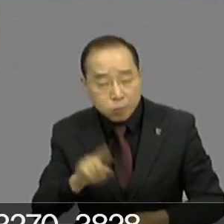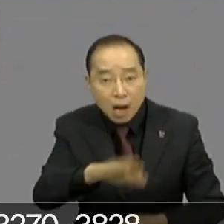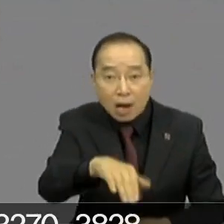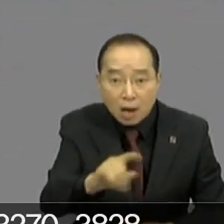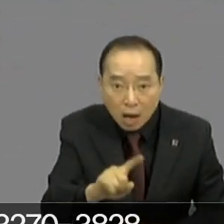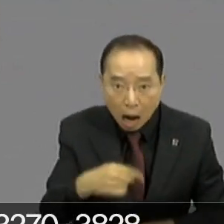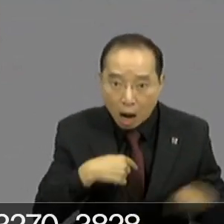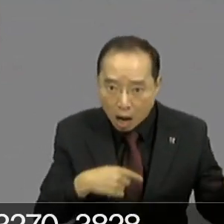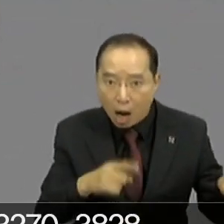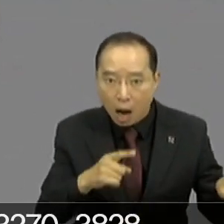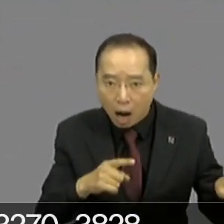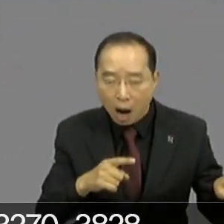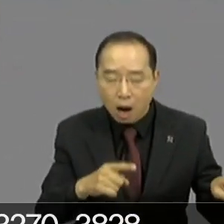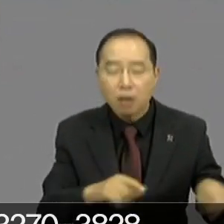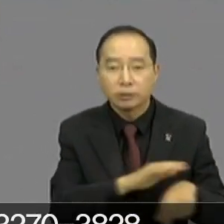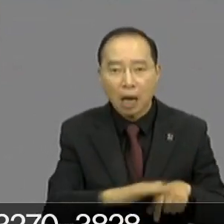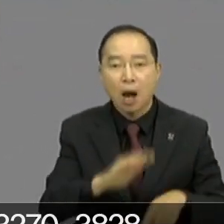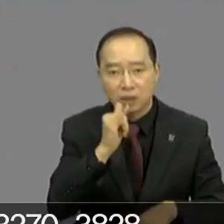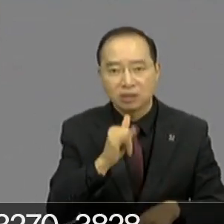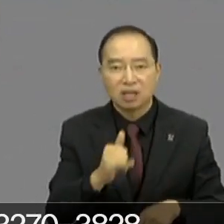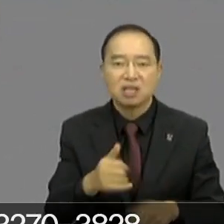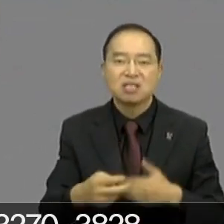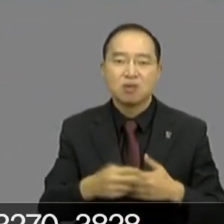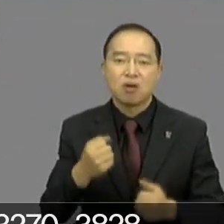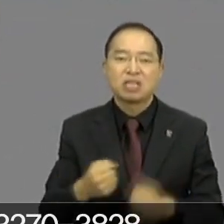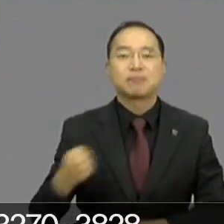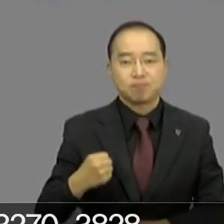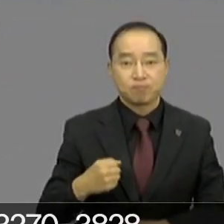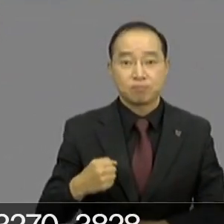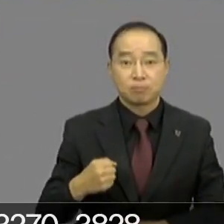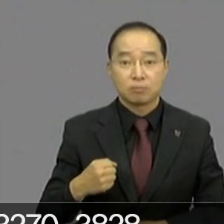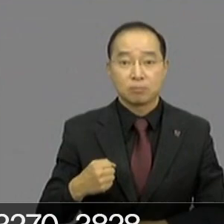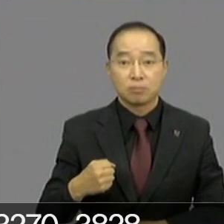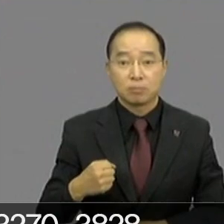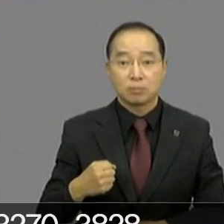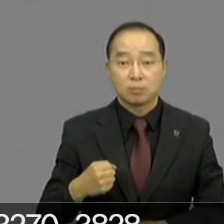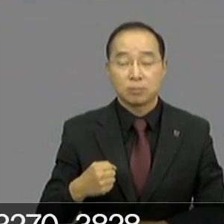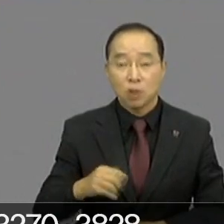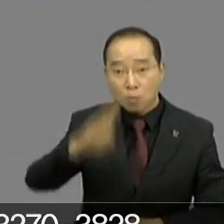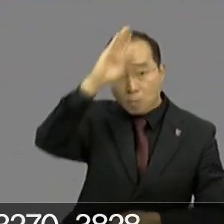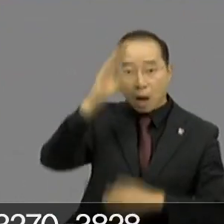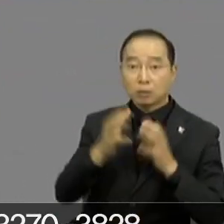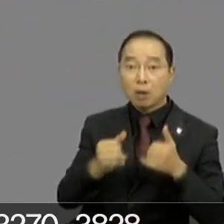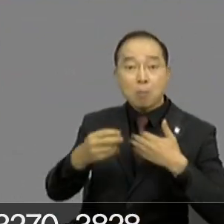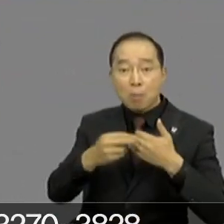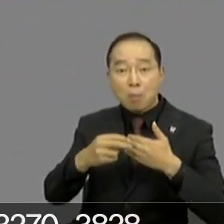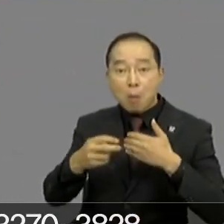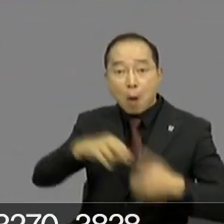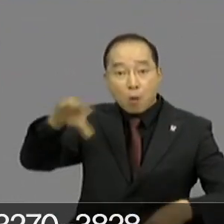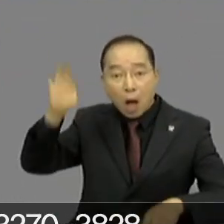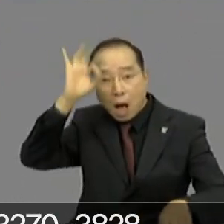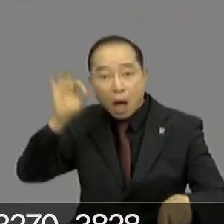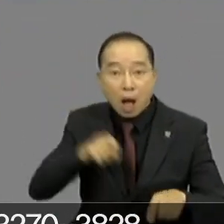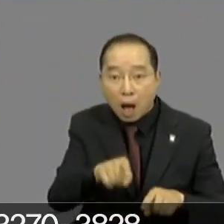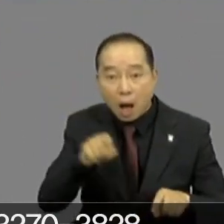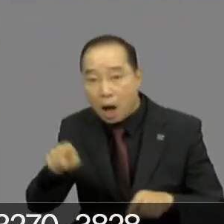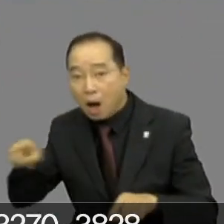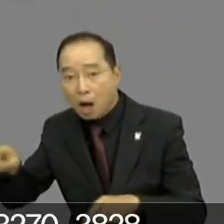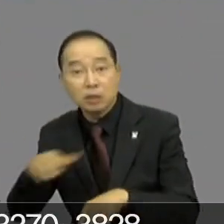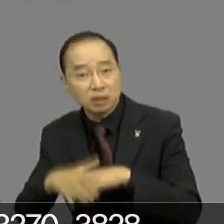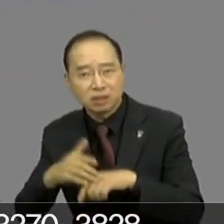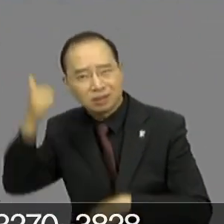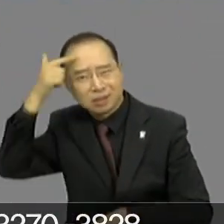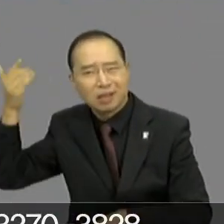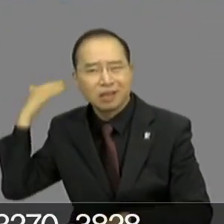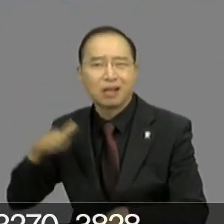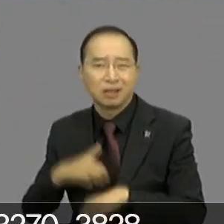이게 앞으로 경쟁력이 생기지 지금처럼 환자가 병원을 찾아다니면서 하는 이러한 구시대적인 입 의료 시스템을